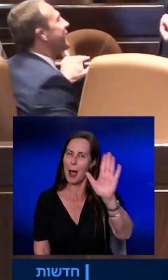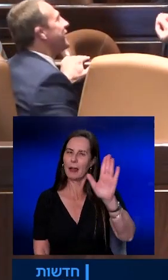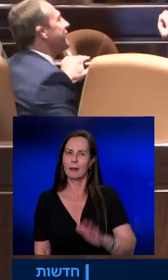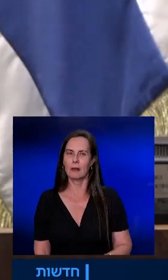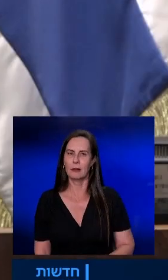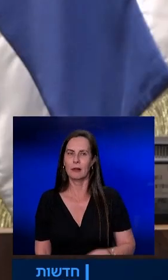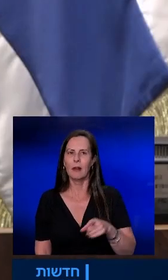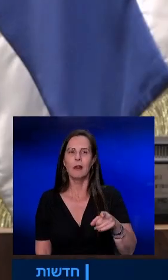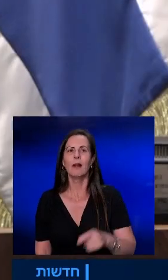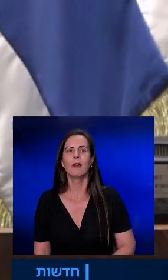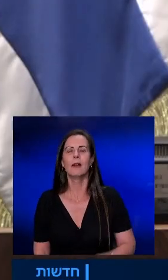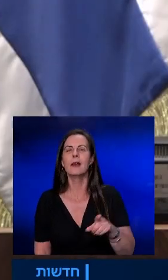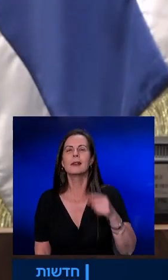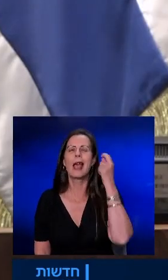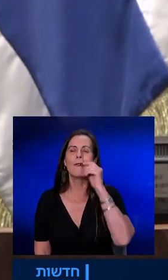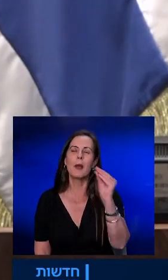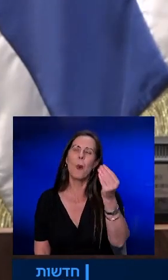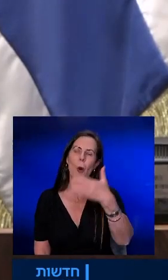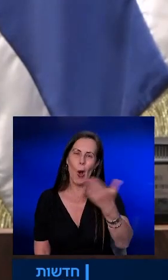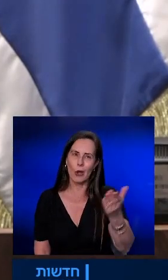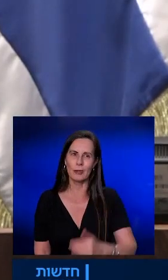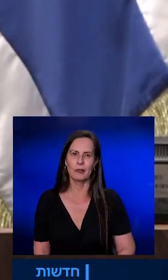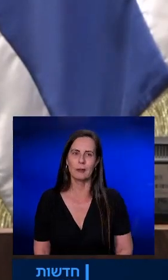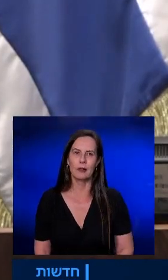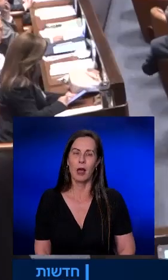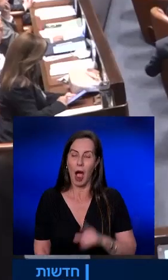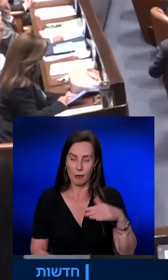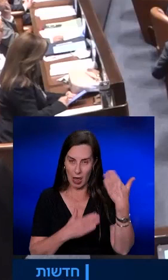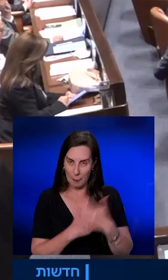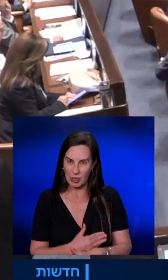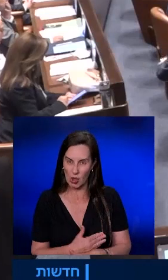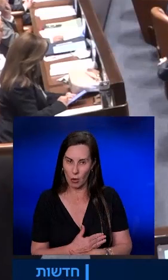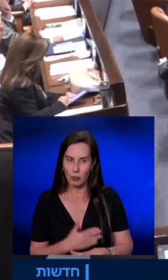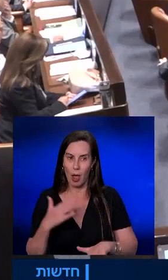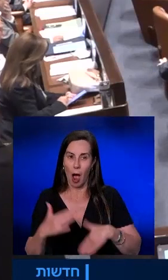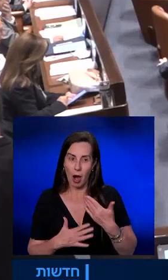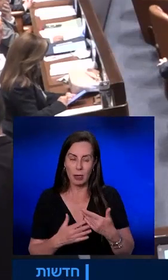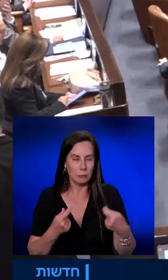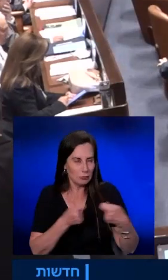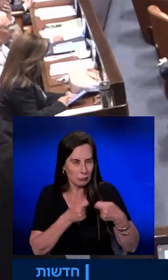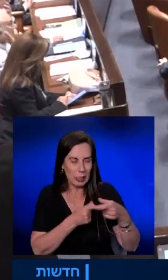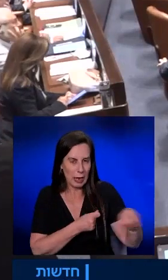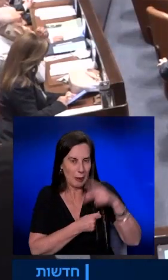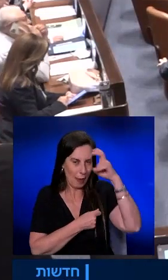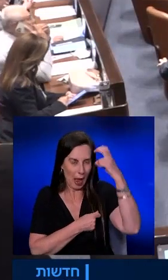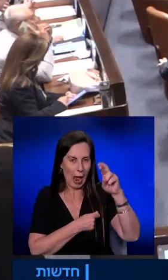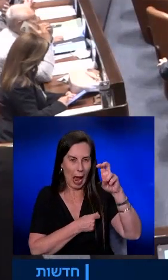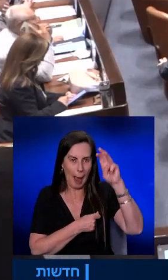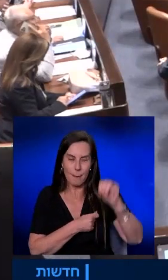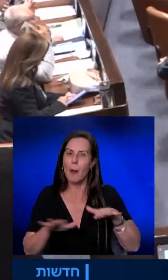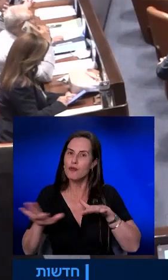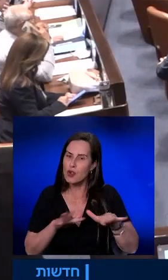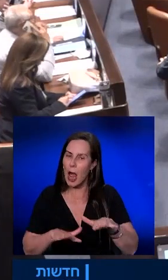שמעתי לך, גם עבריינית לעצור עם מעולה. אבל בשורה התחתונה, אחרי מגעים אינטנסיביים עם רע"מ, הקואליציה